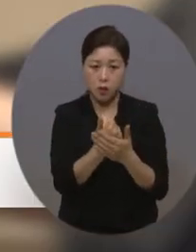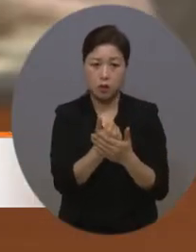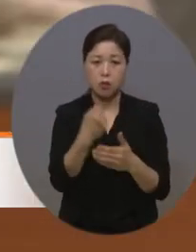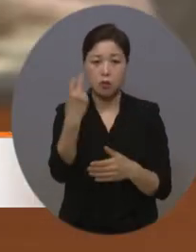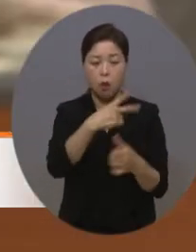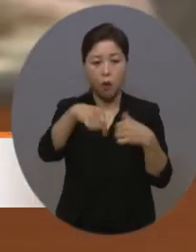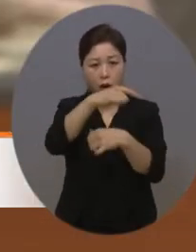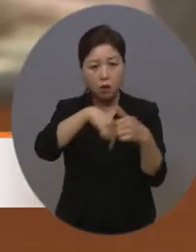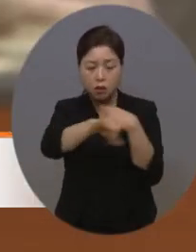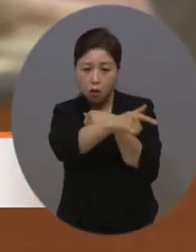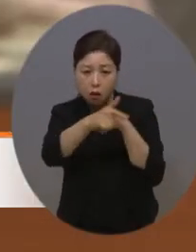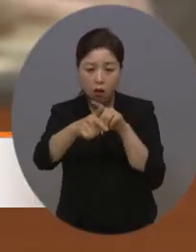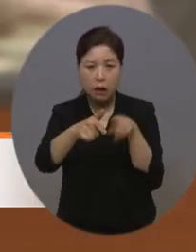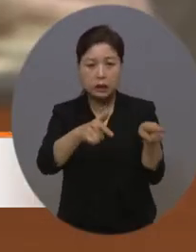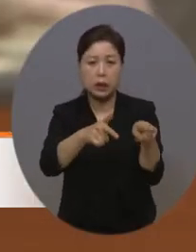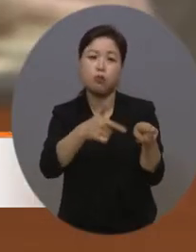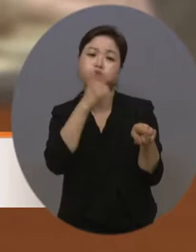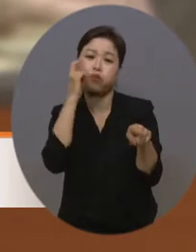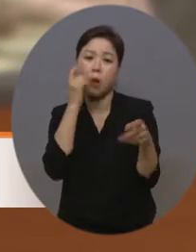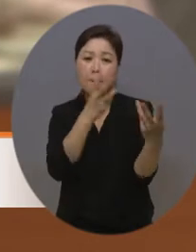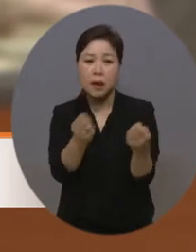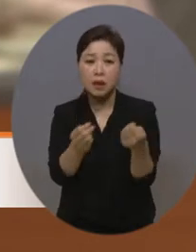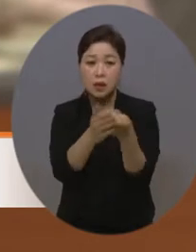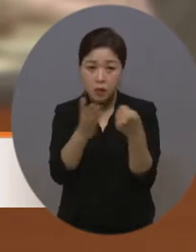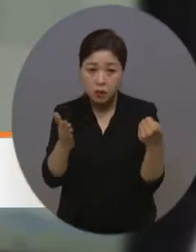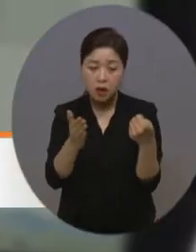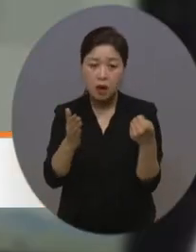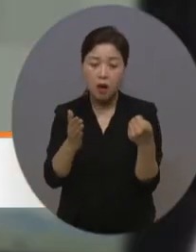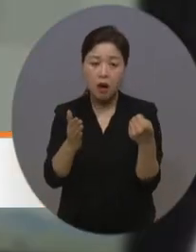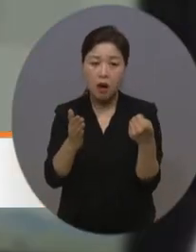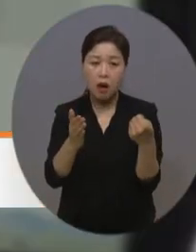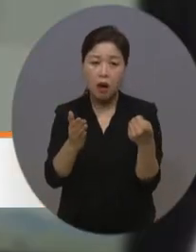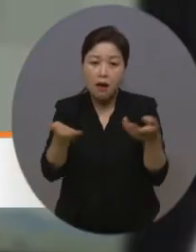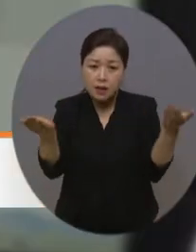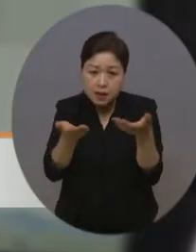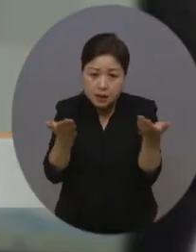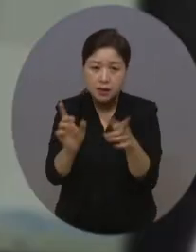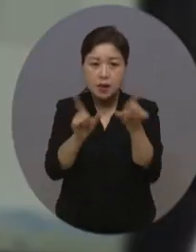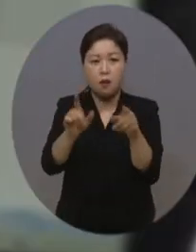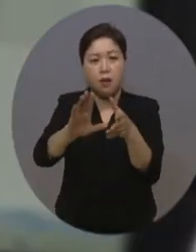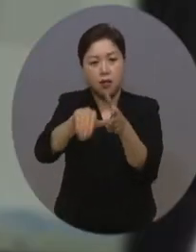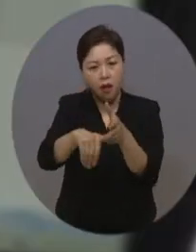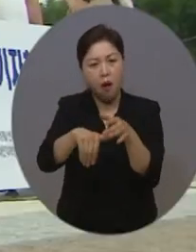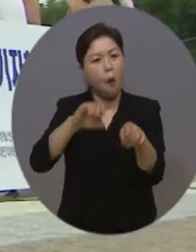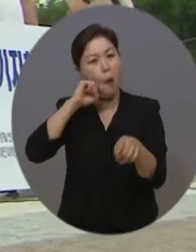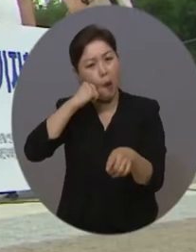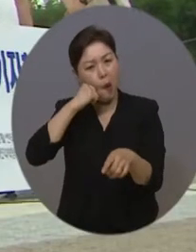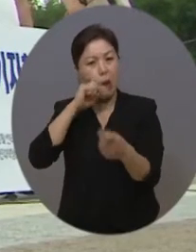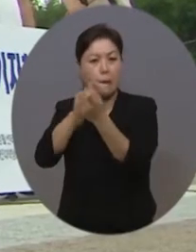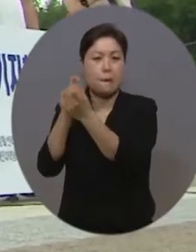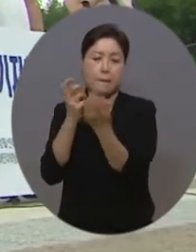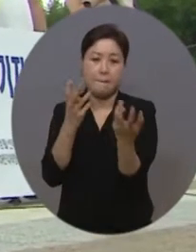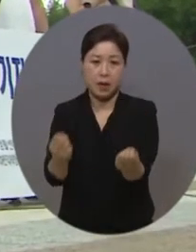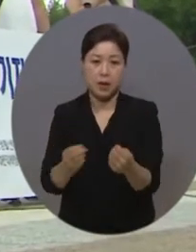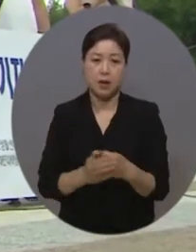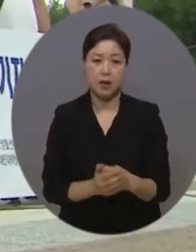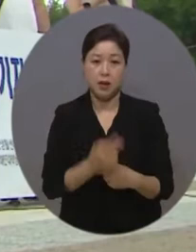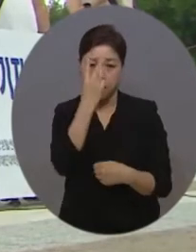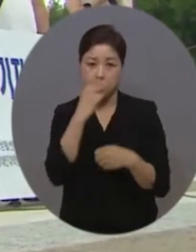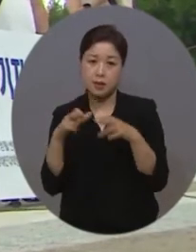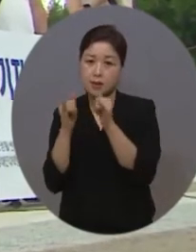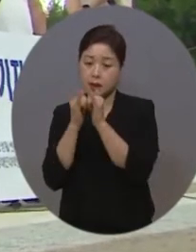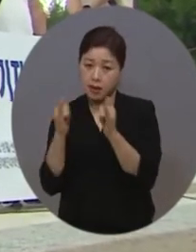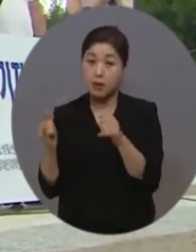환경적 여건 등의 부족으로 원활한 사회생활을 영위하는 데 어려움을 겪는 상황입니다. 이에 시각장애인